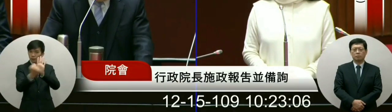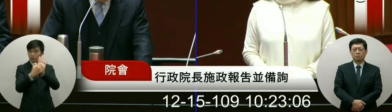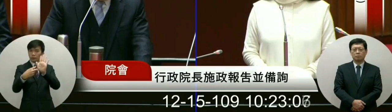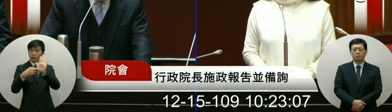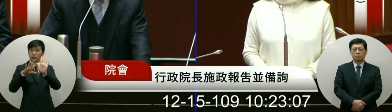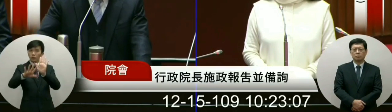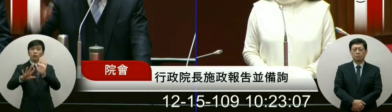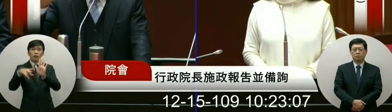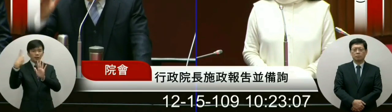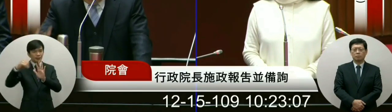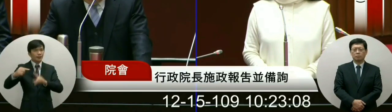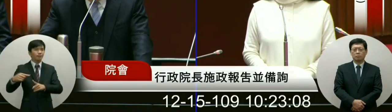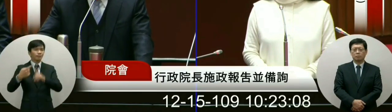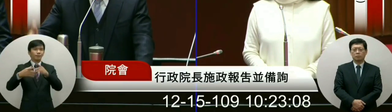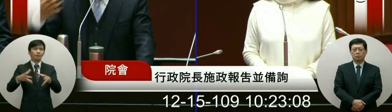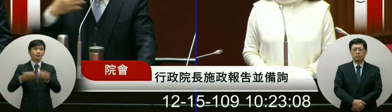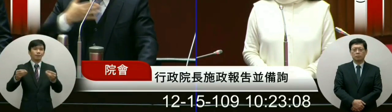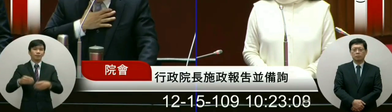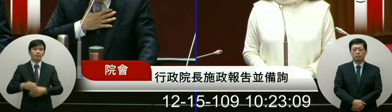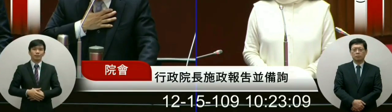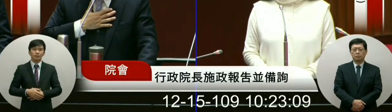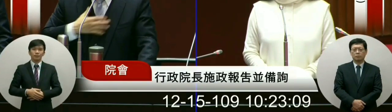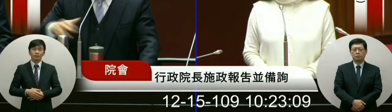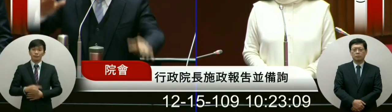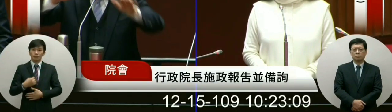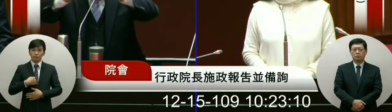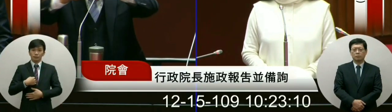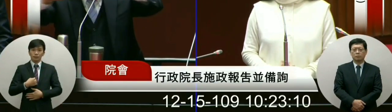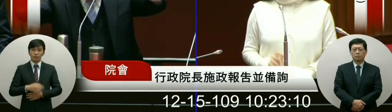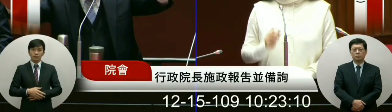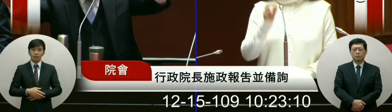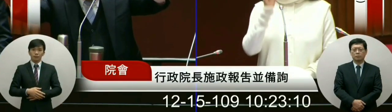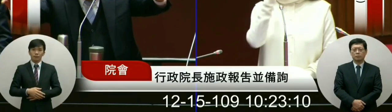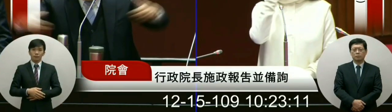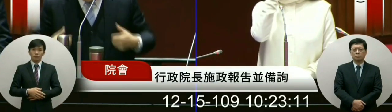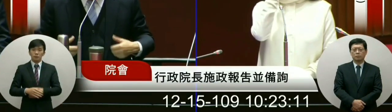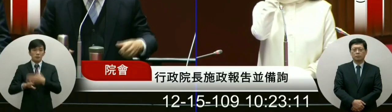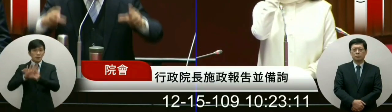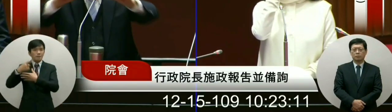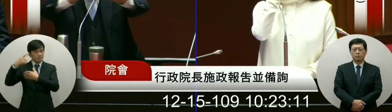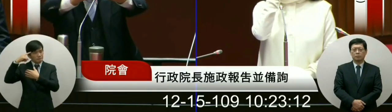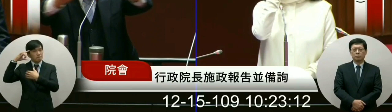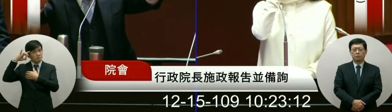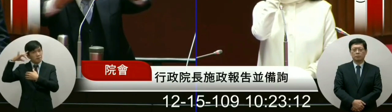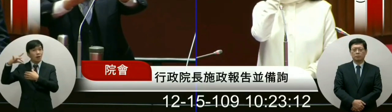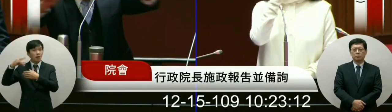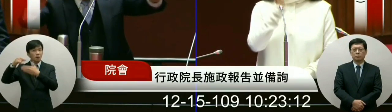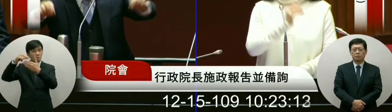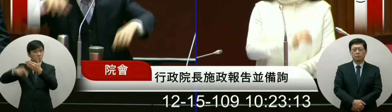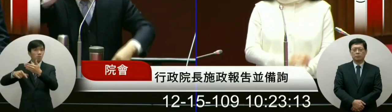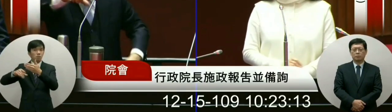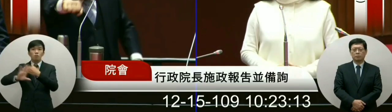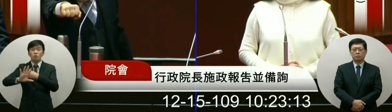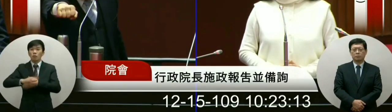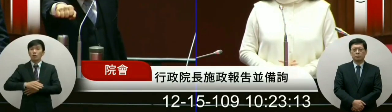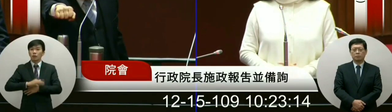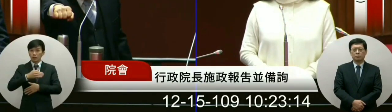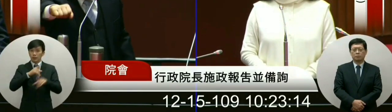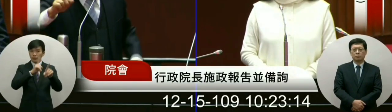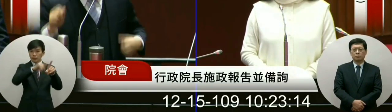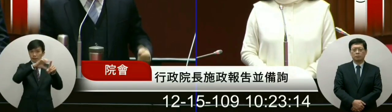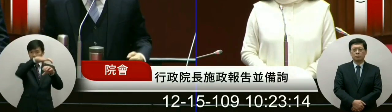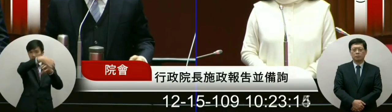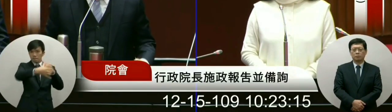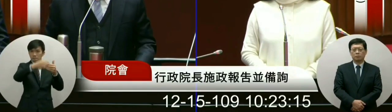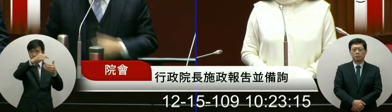里辩驳。而我不另立标准，但我一定在这个国际标准里面守得